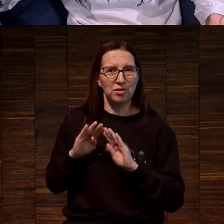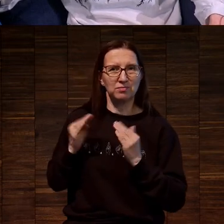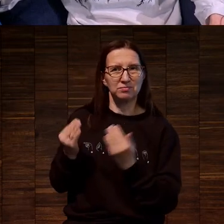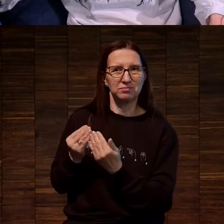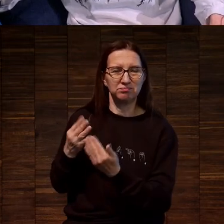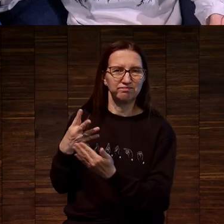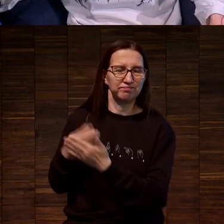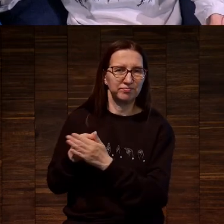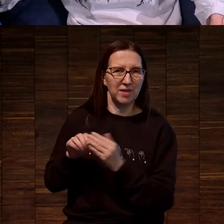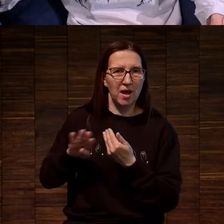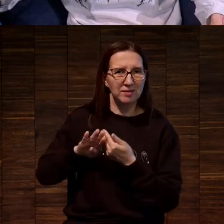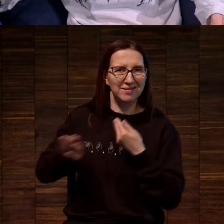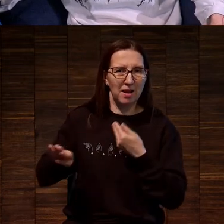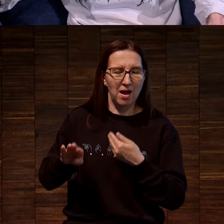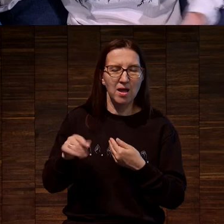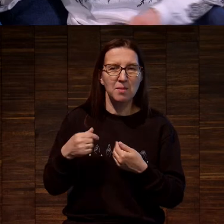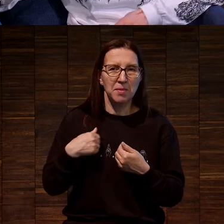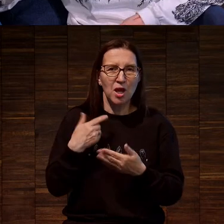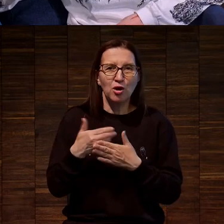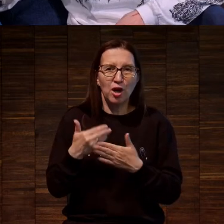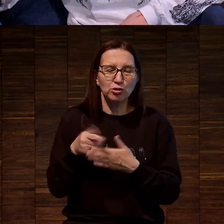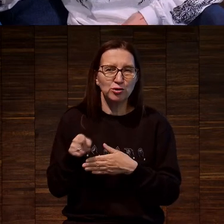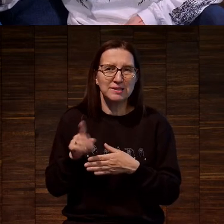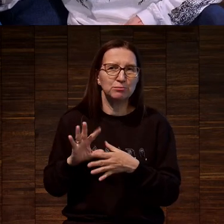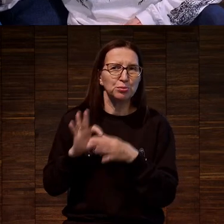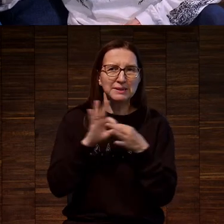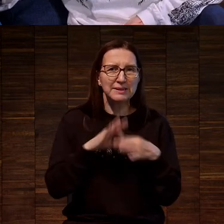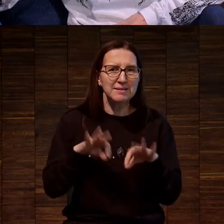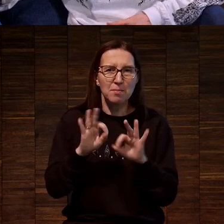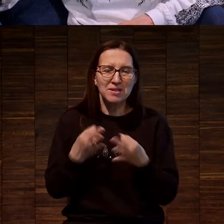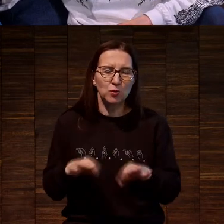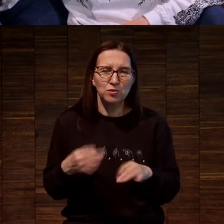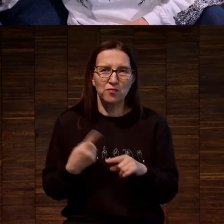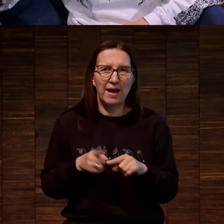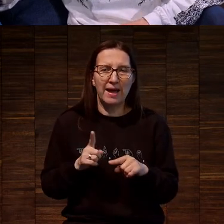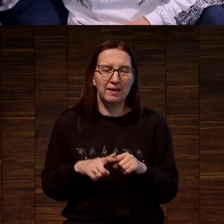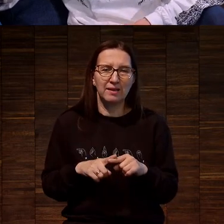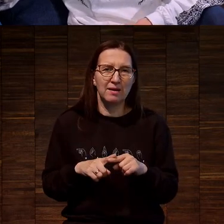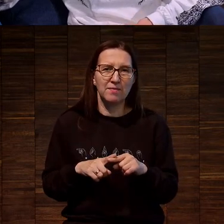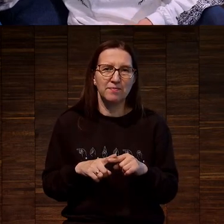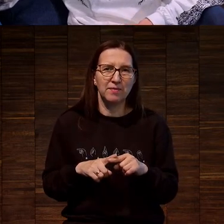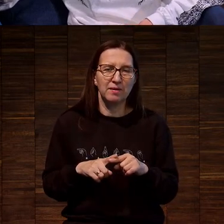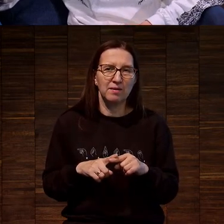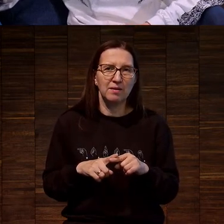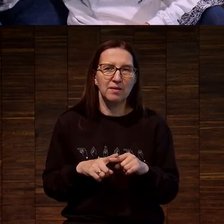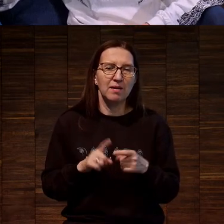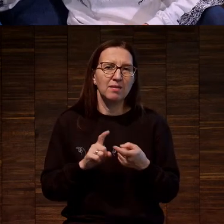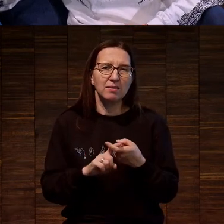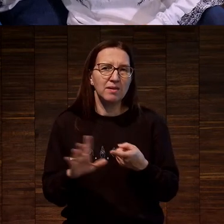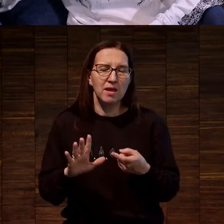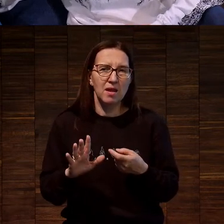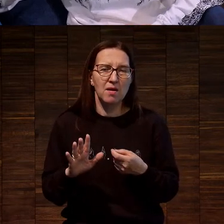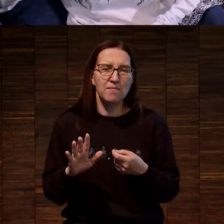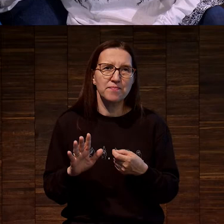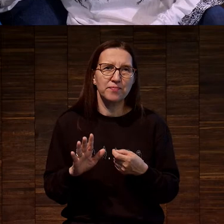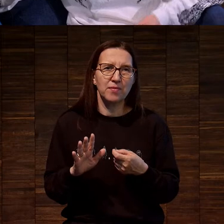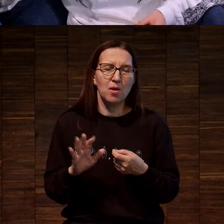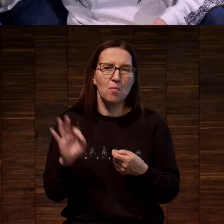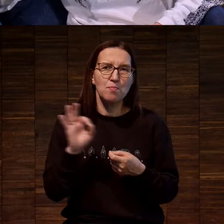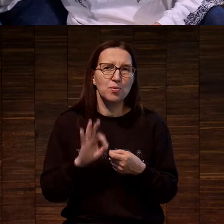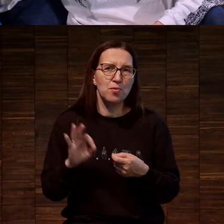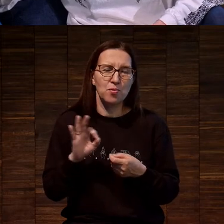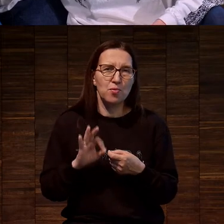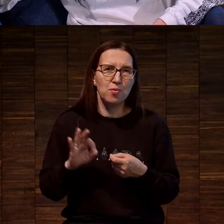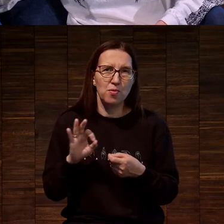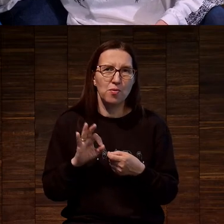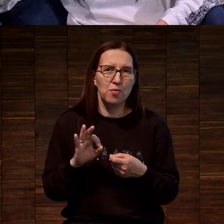мне, например, кажется, что система искусства — это все-таки не про... Она должна отличаться от